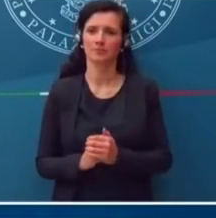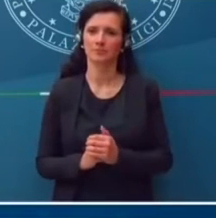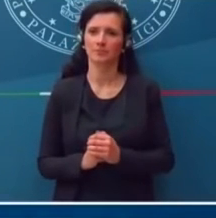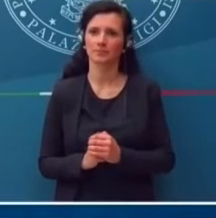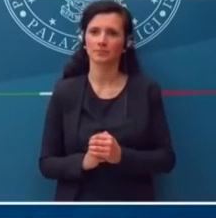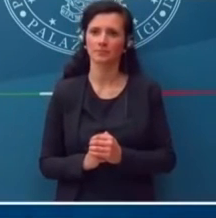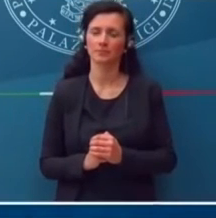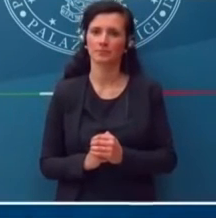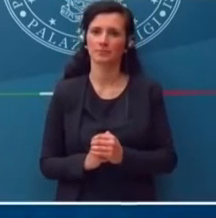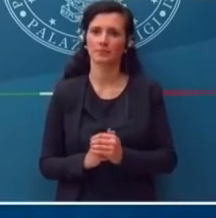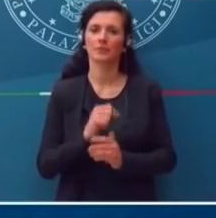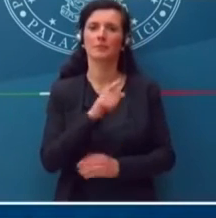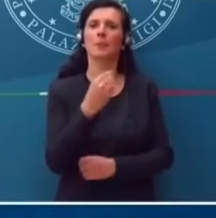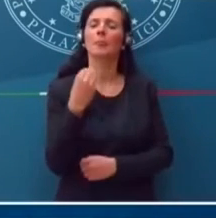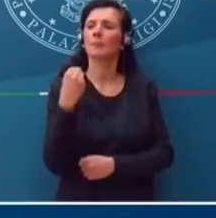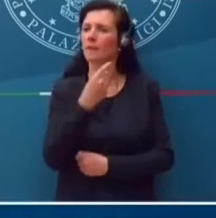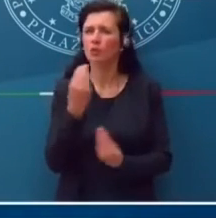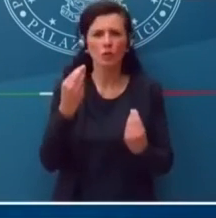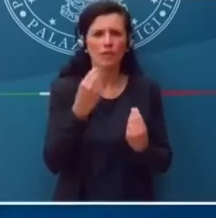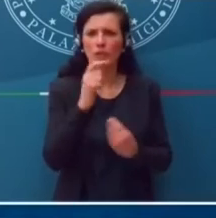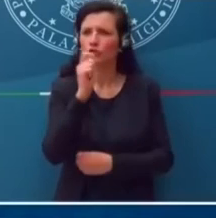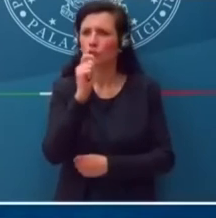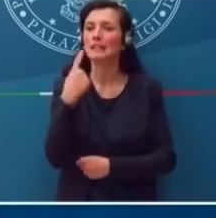Mi chiedeva una conferma sull'obiettivo